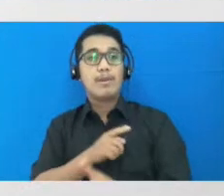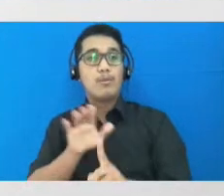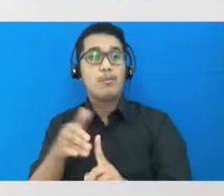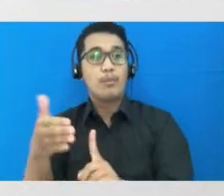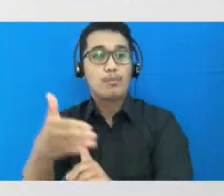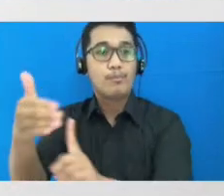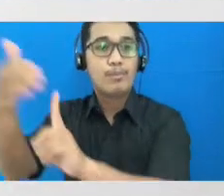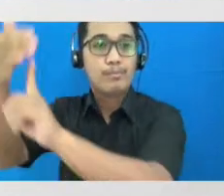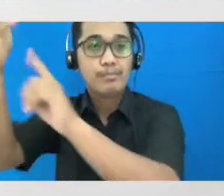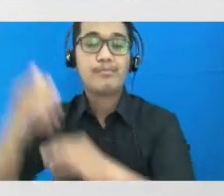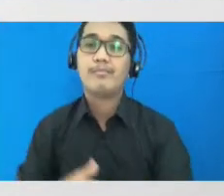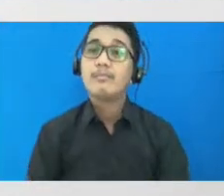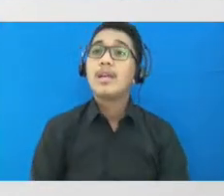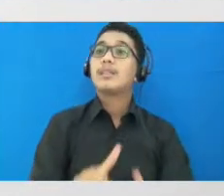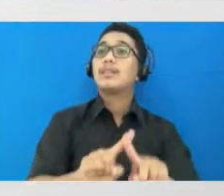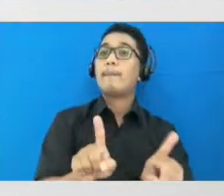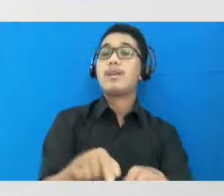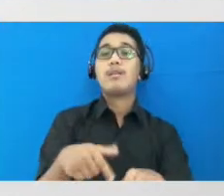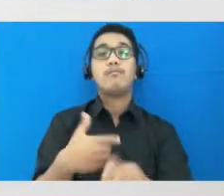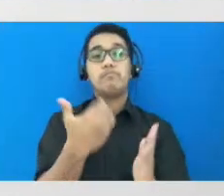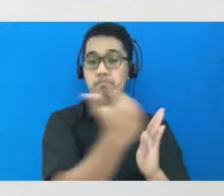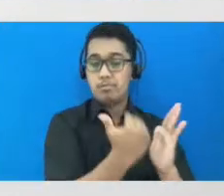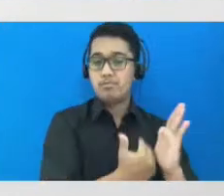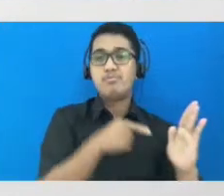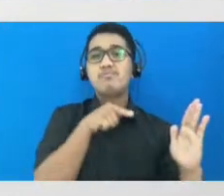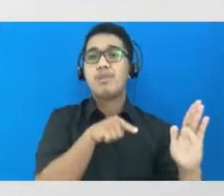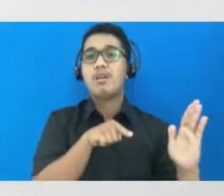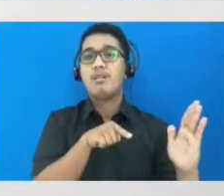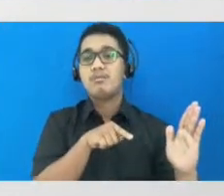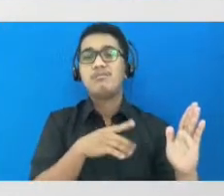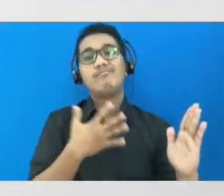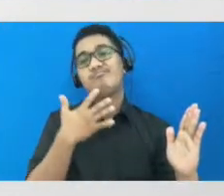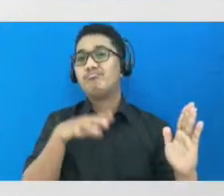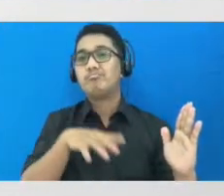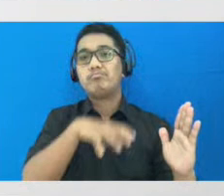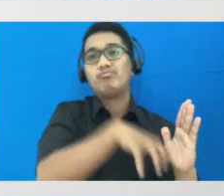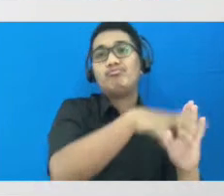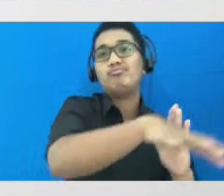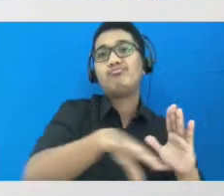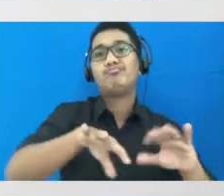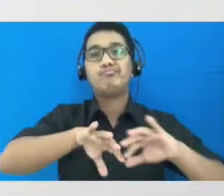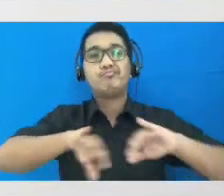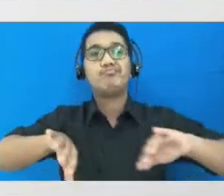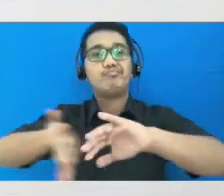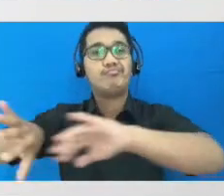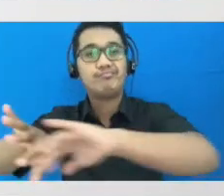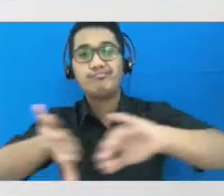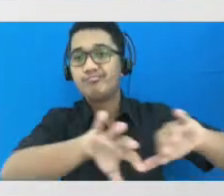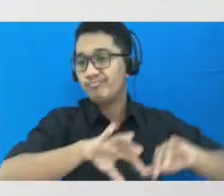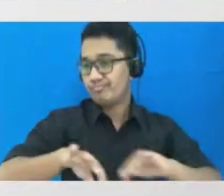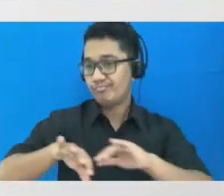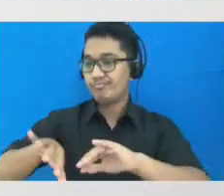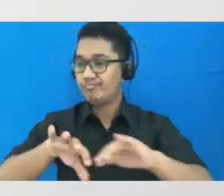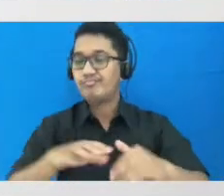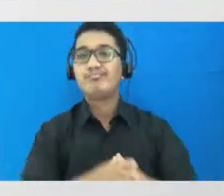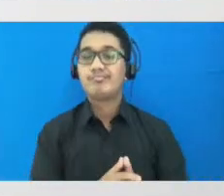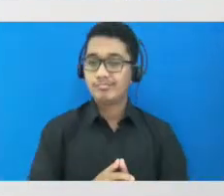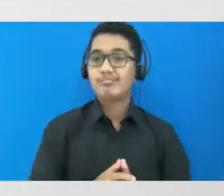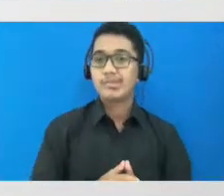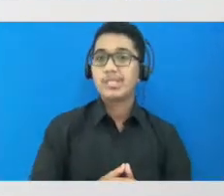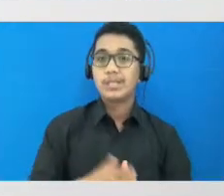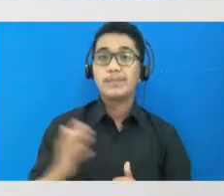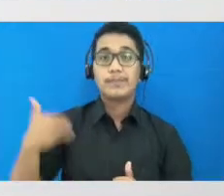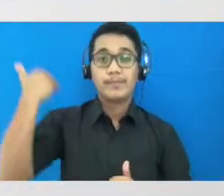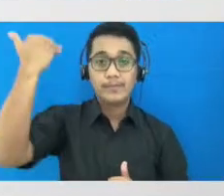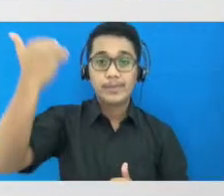Eropa. Tapi peraturan tersebut masih bersifat sektoral dan juga terfragmentasi di antara member states. Dan baru pada